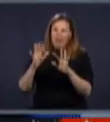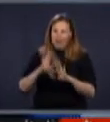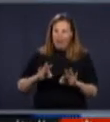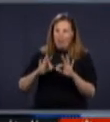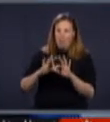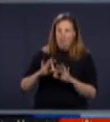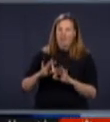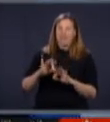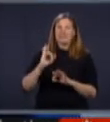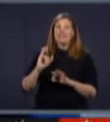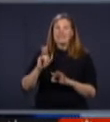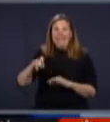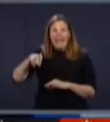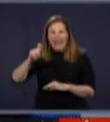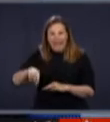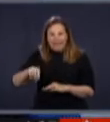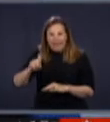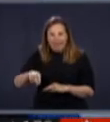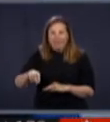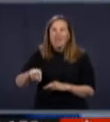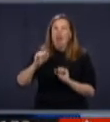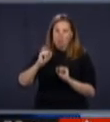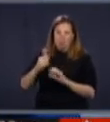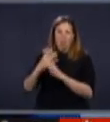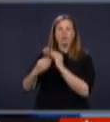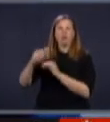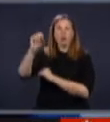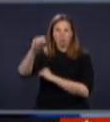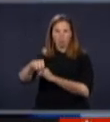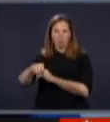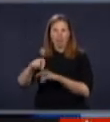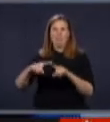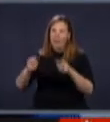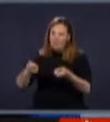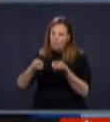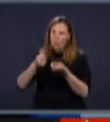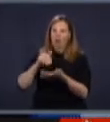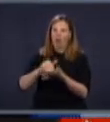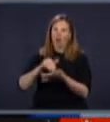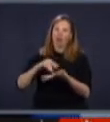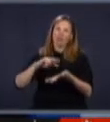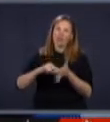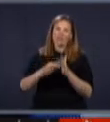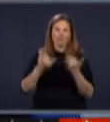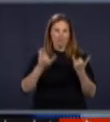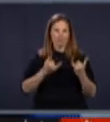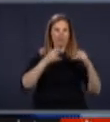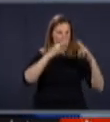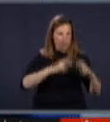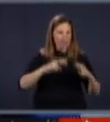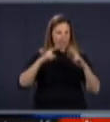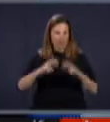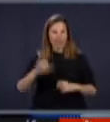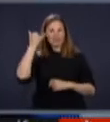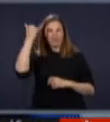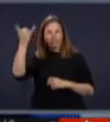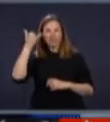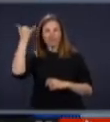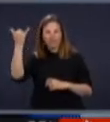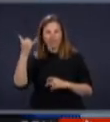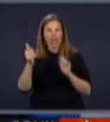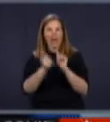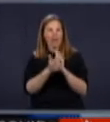vraiment essentielles. Ça veut dire vous pouvez sortir, là, mais il faut faire attention. Fait que tout ça, on va le faire. On va jauger avec nos experts quel serait le meilleur